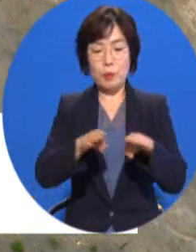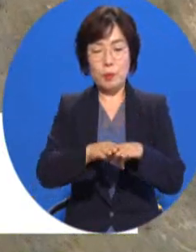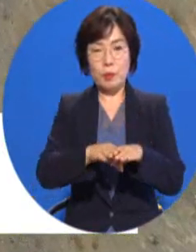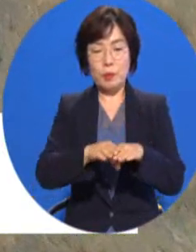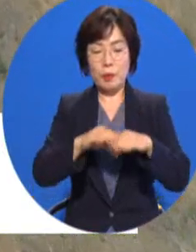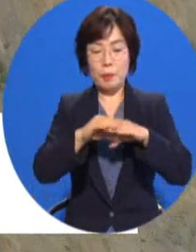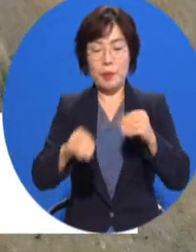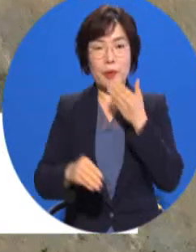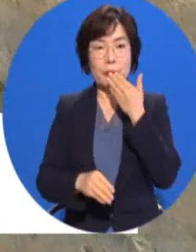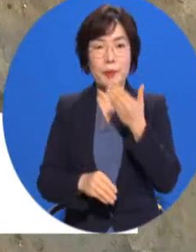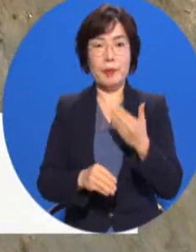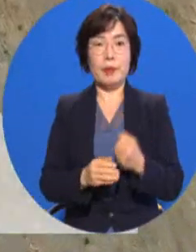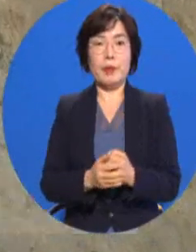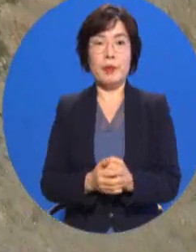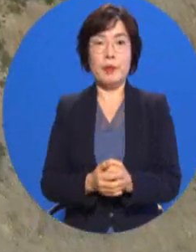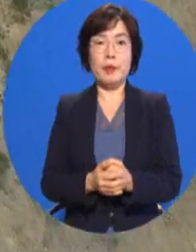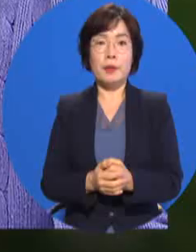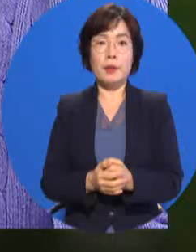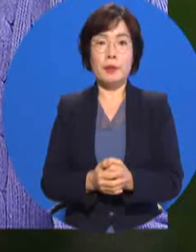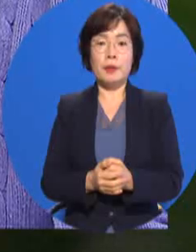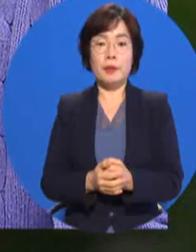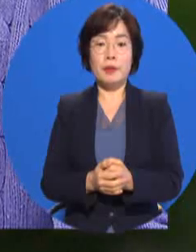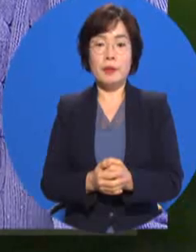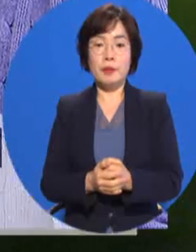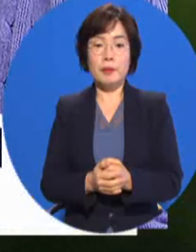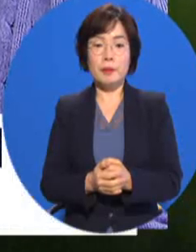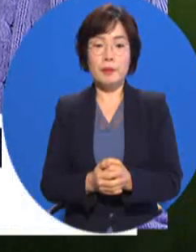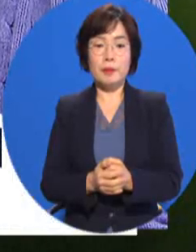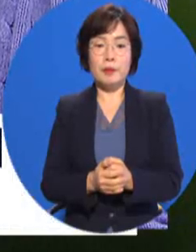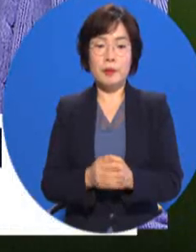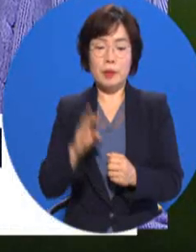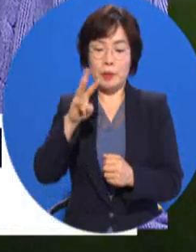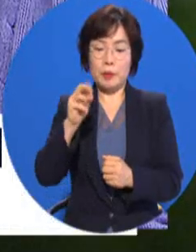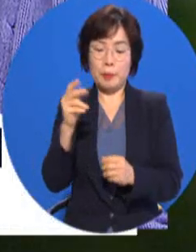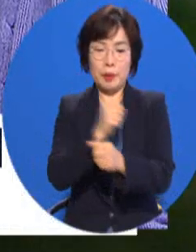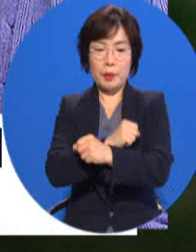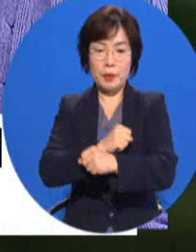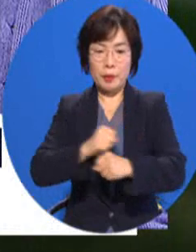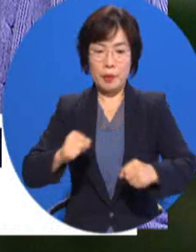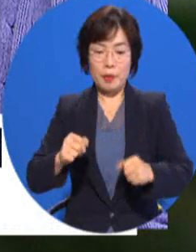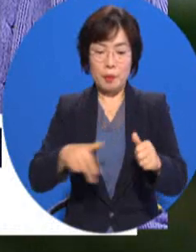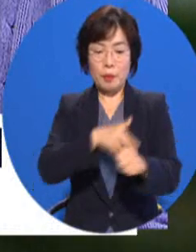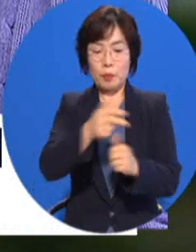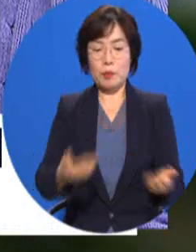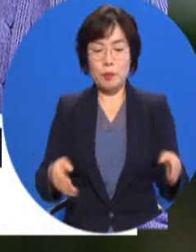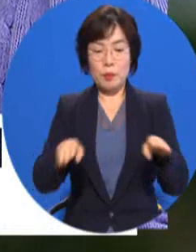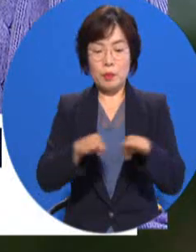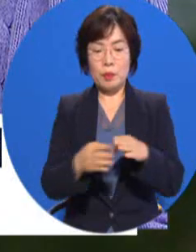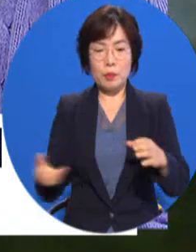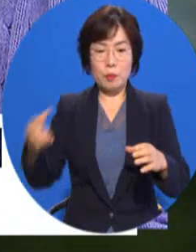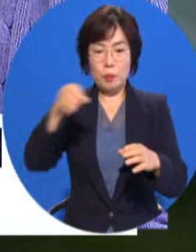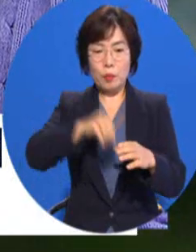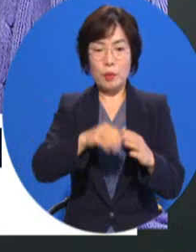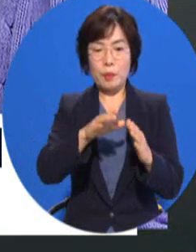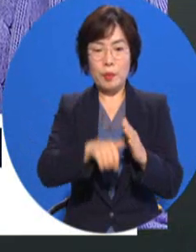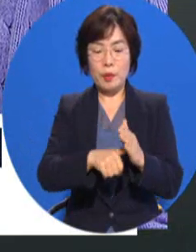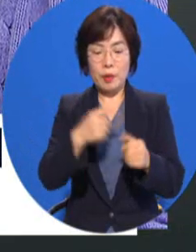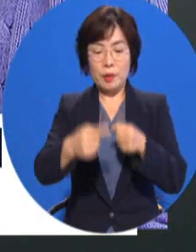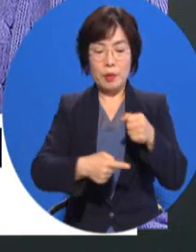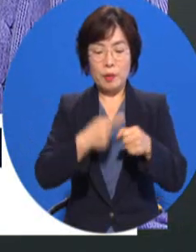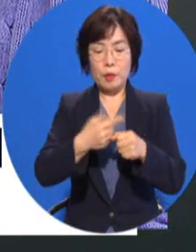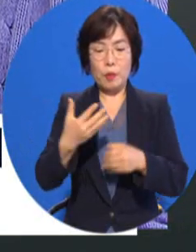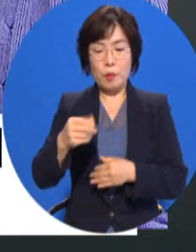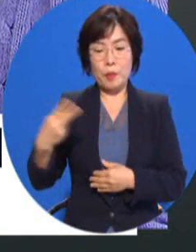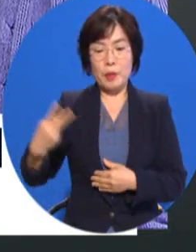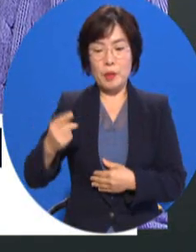해결의 실마리를 찾게 됐습니다. 세풍산단의 33만 제곱미터가 배후단지로 포함이 될 경우에 연간